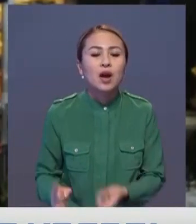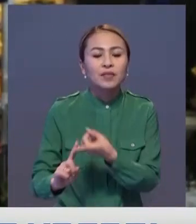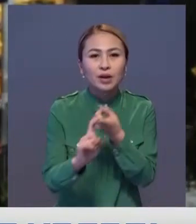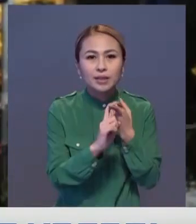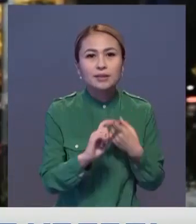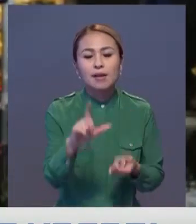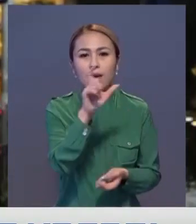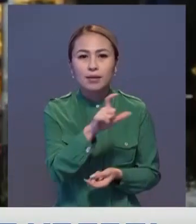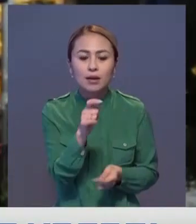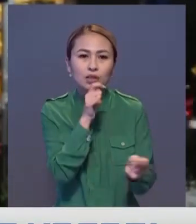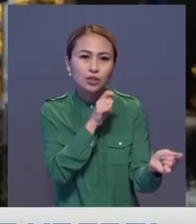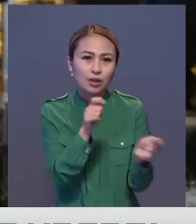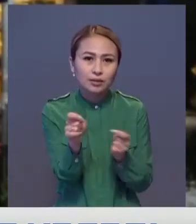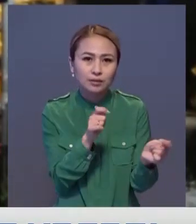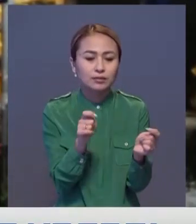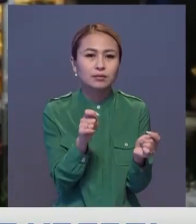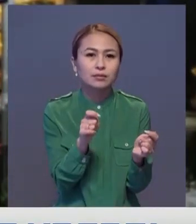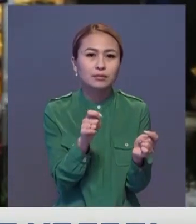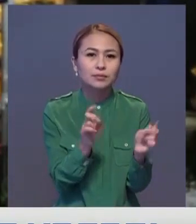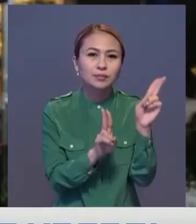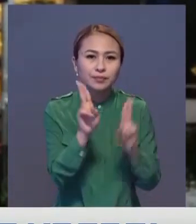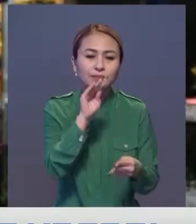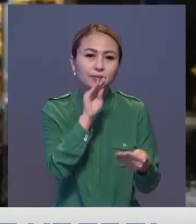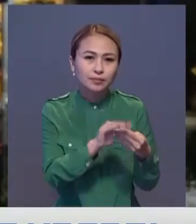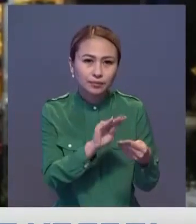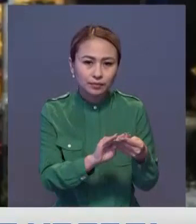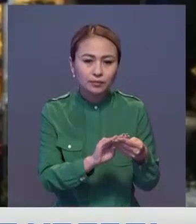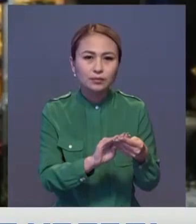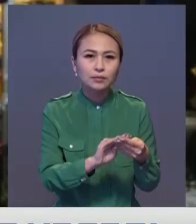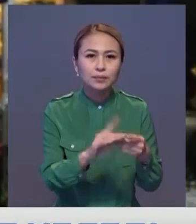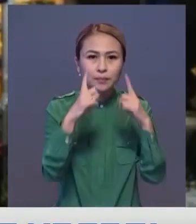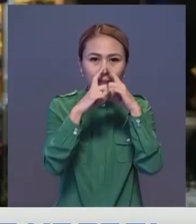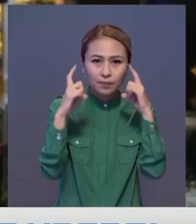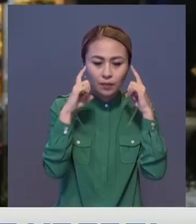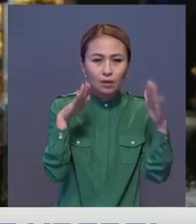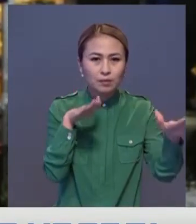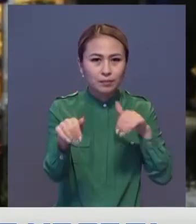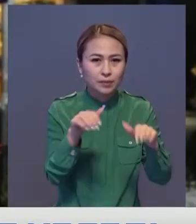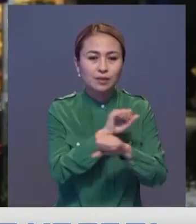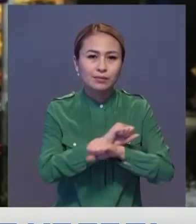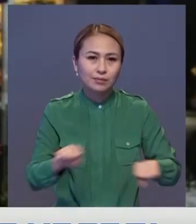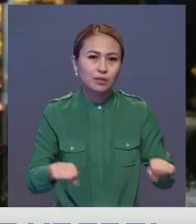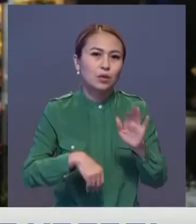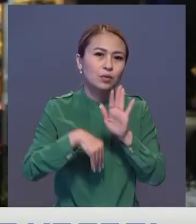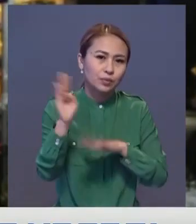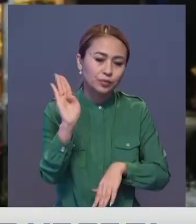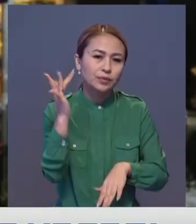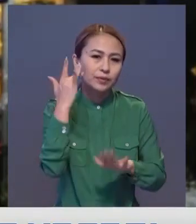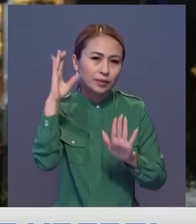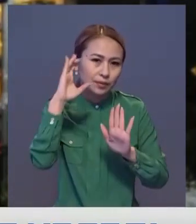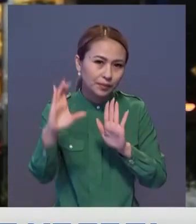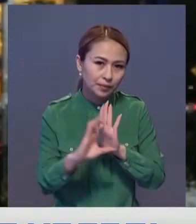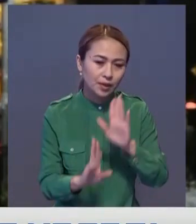Вакциналанған адамдардың сақтық шараларды ұстанып, сақтап, маска тағуға немқұрайлы қарамаған абзал дейді мамандар.